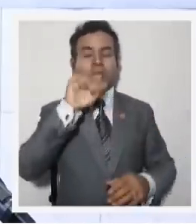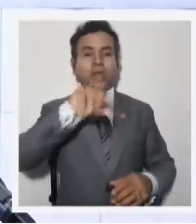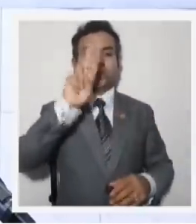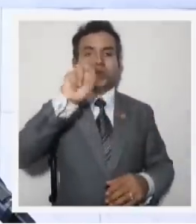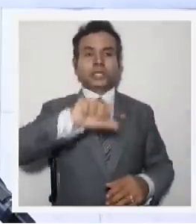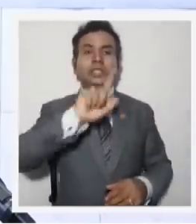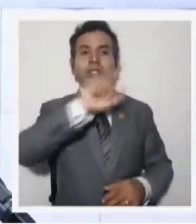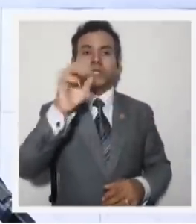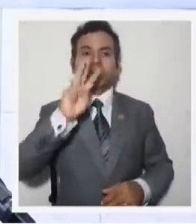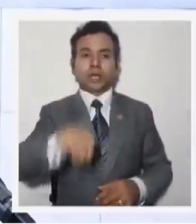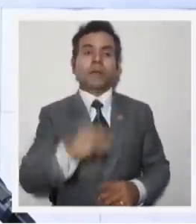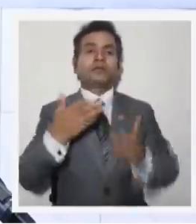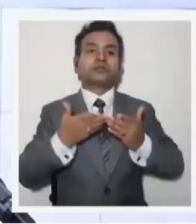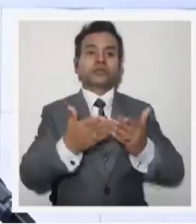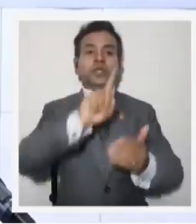3,29,002 জনকে, স্থলবন্দরে